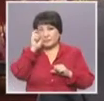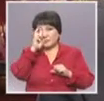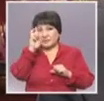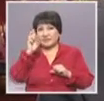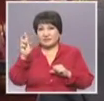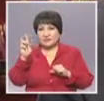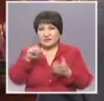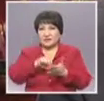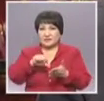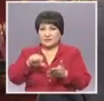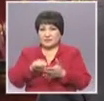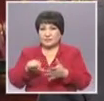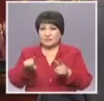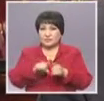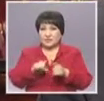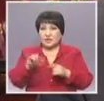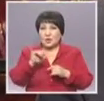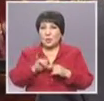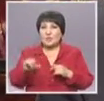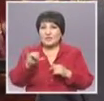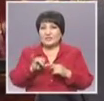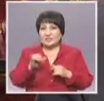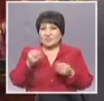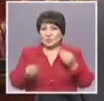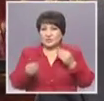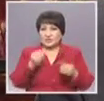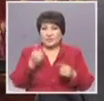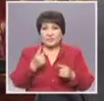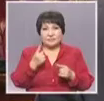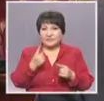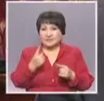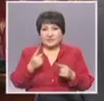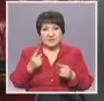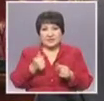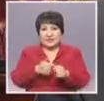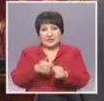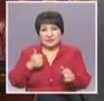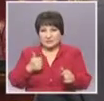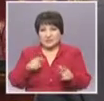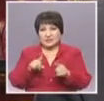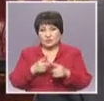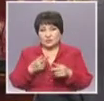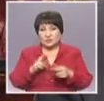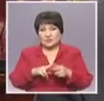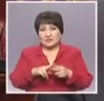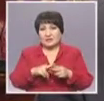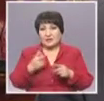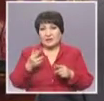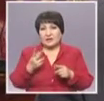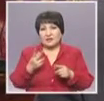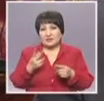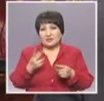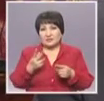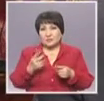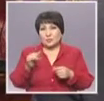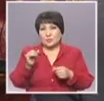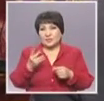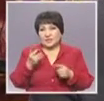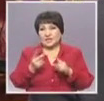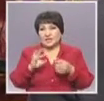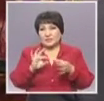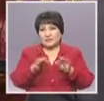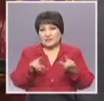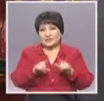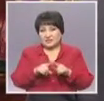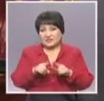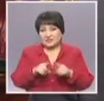сондай қамтитын болса универсиада ойындары одан бірде бір қалыспайды. Сондықтан екінші олимпиада болса универсиада деп есептелінеді. Сондықтан мінекей